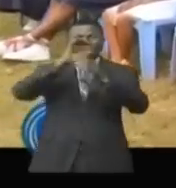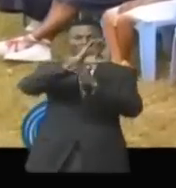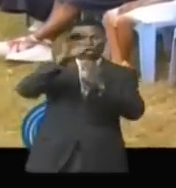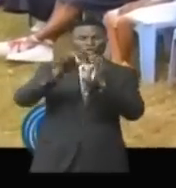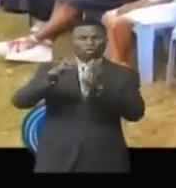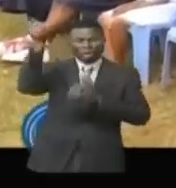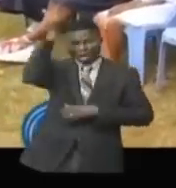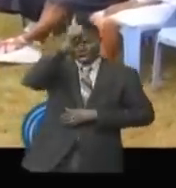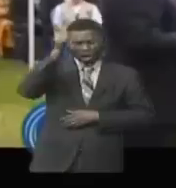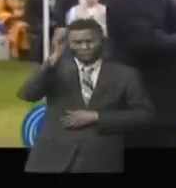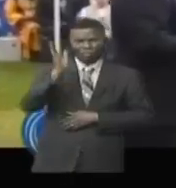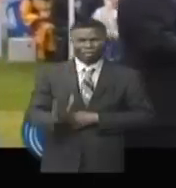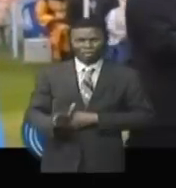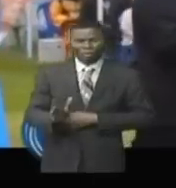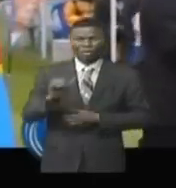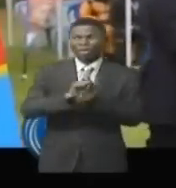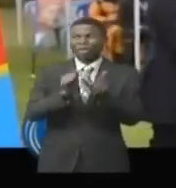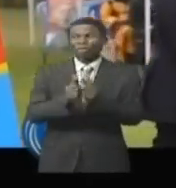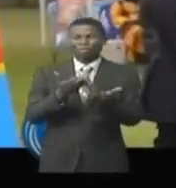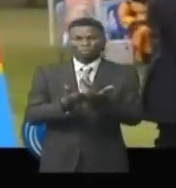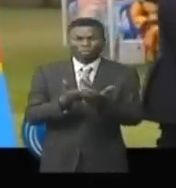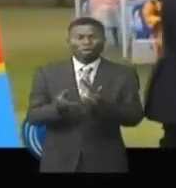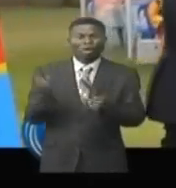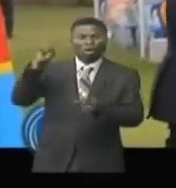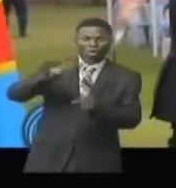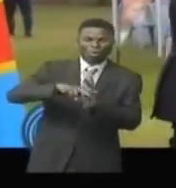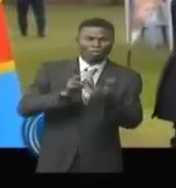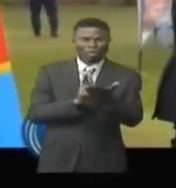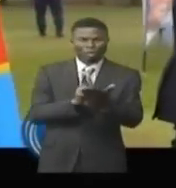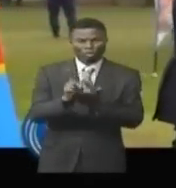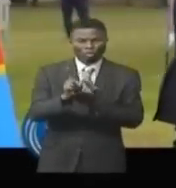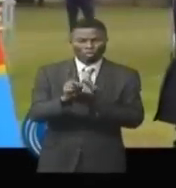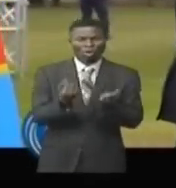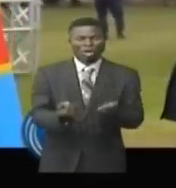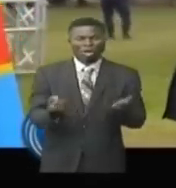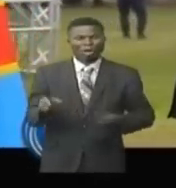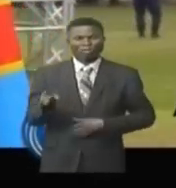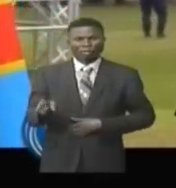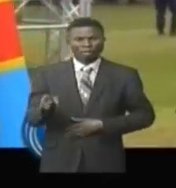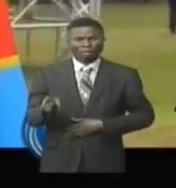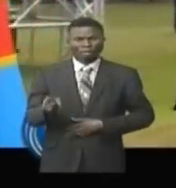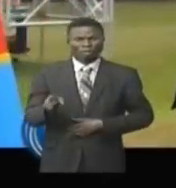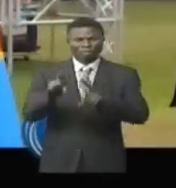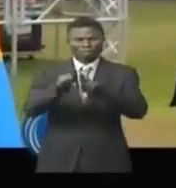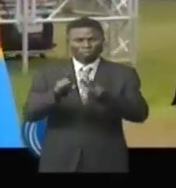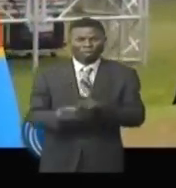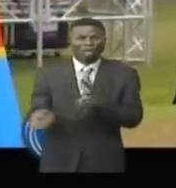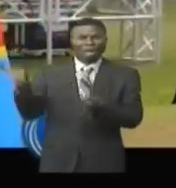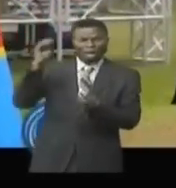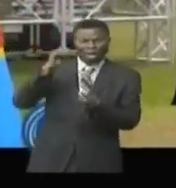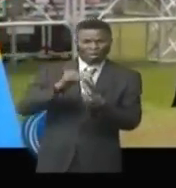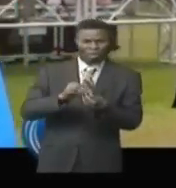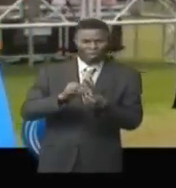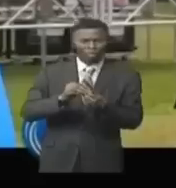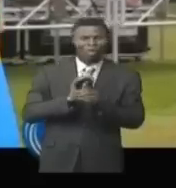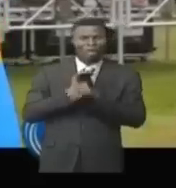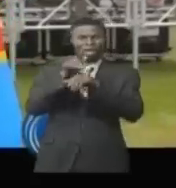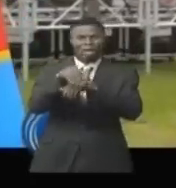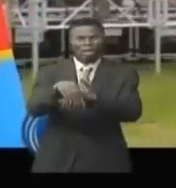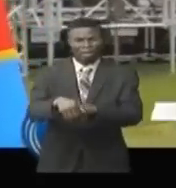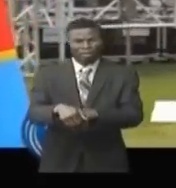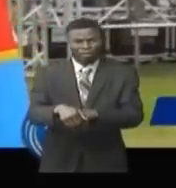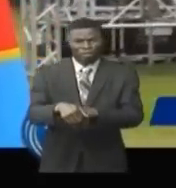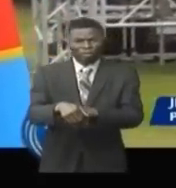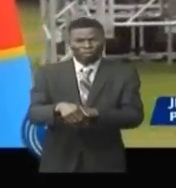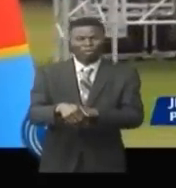point sur la situation des violations des droits de l'enfant et de renouveler leurs engagements